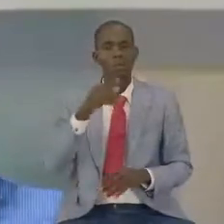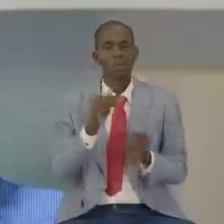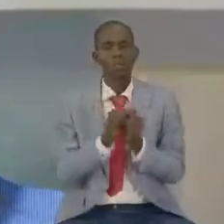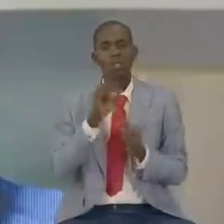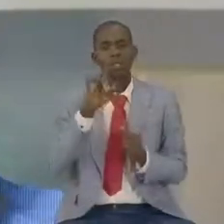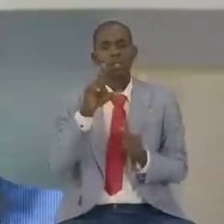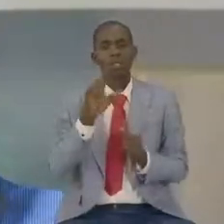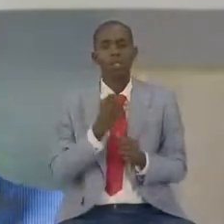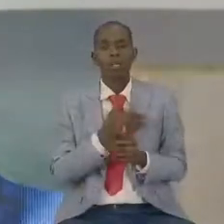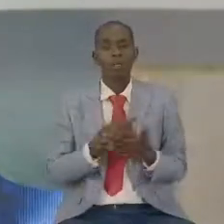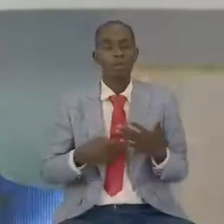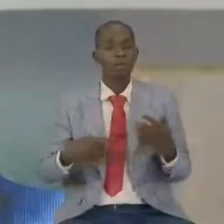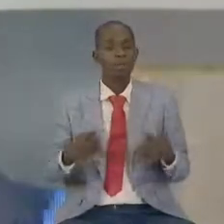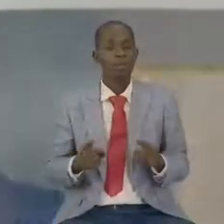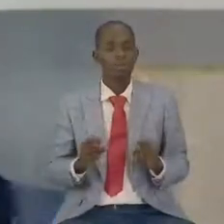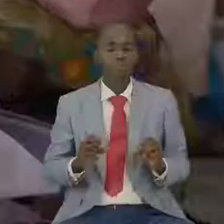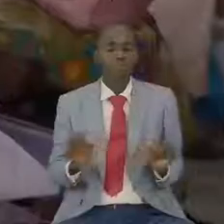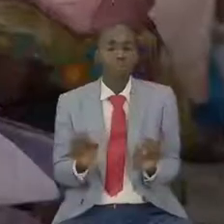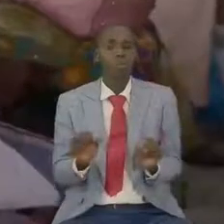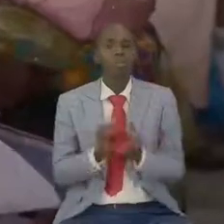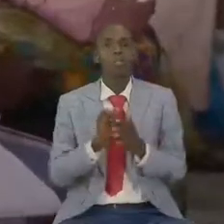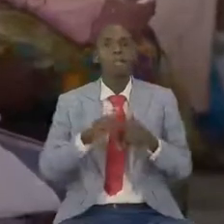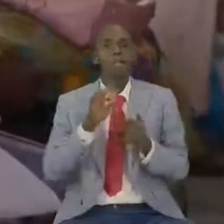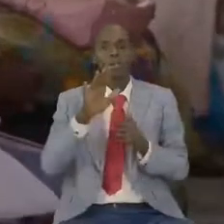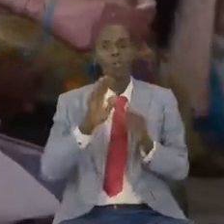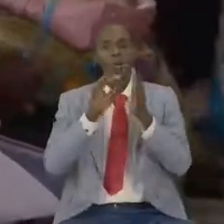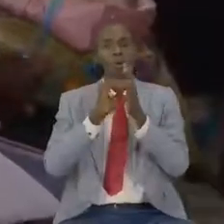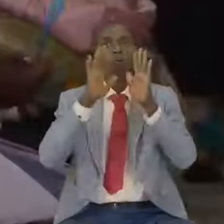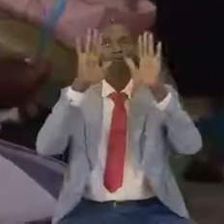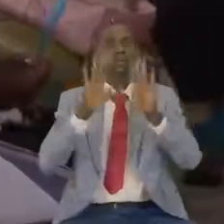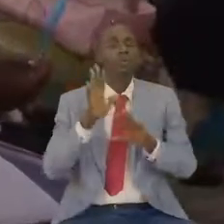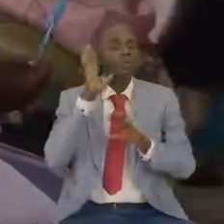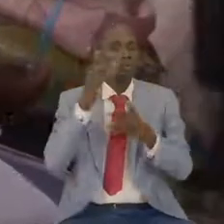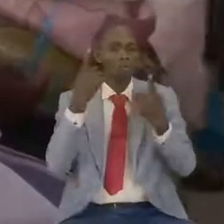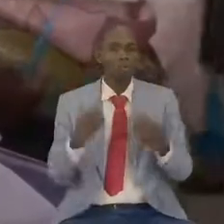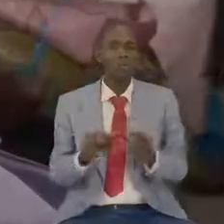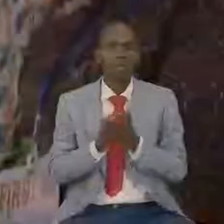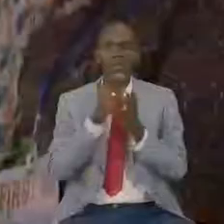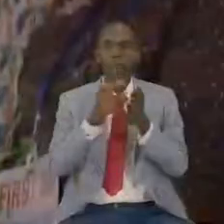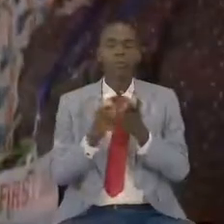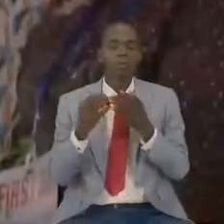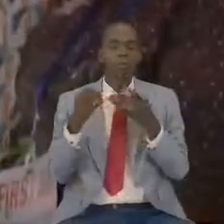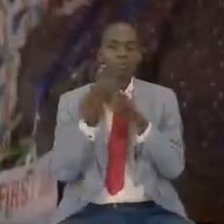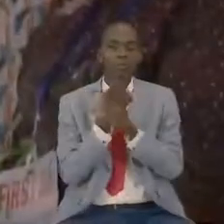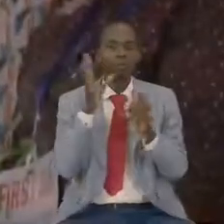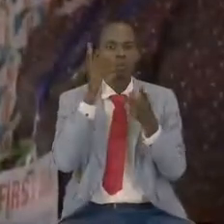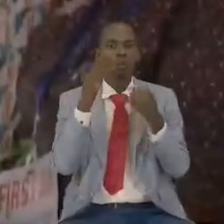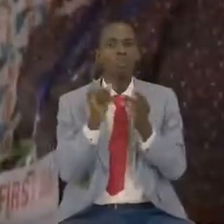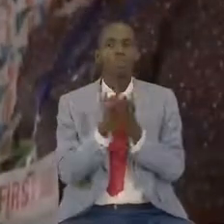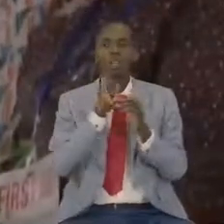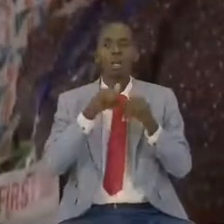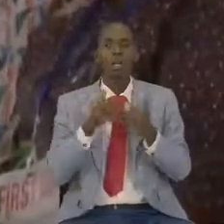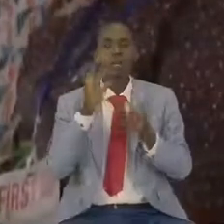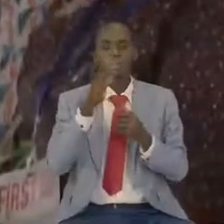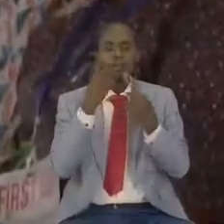tout à coup, c'est comme ça ta délivrance va venir. C'est comme ça ta solution va venir. C'est comme ça ces larmes seront